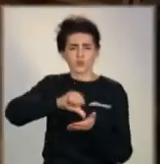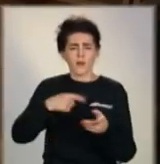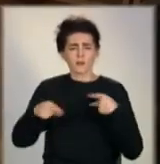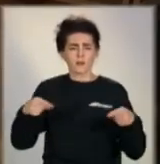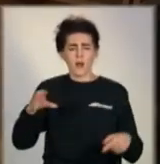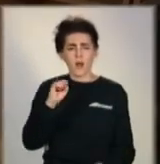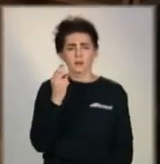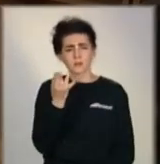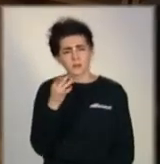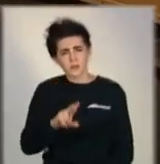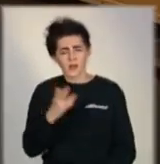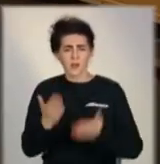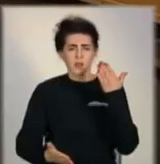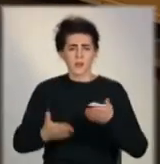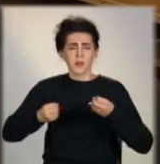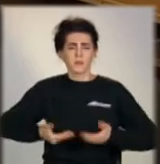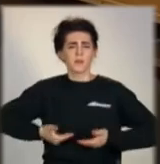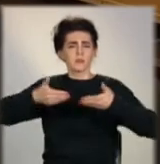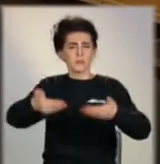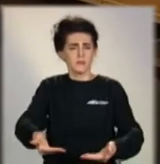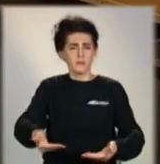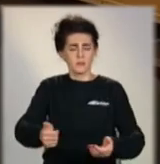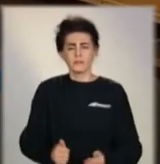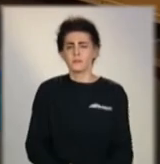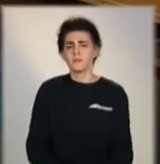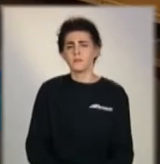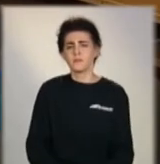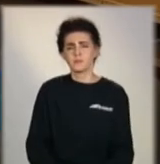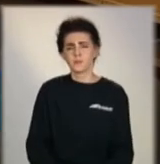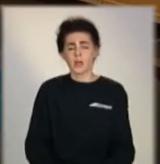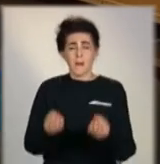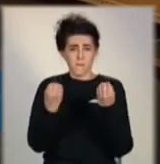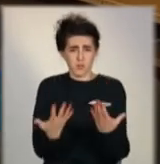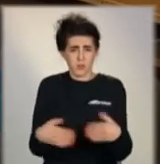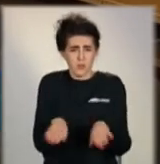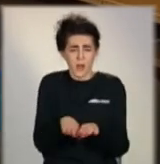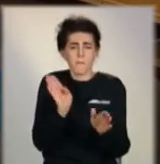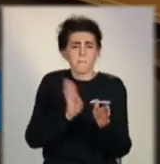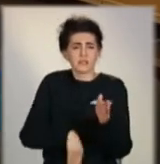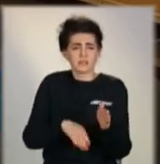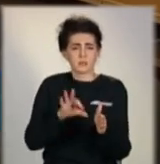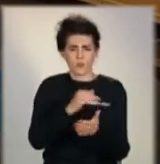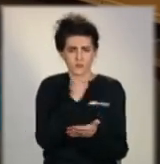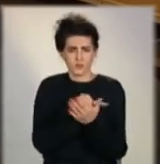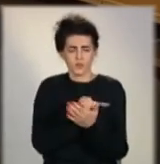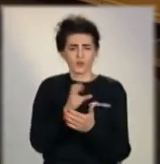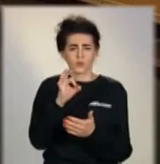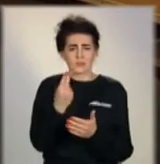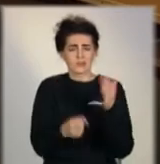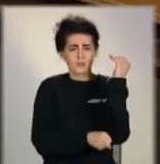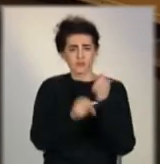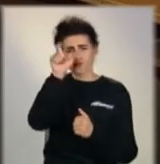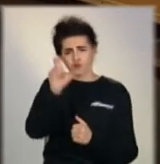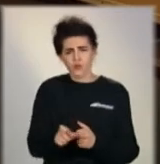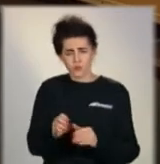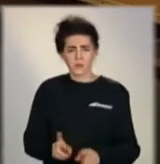акціях чи пропозиціях. Нікому просто так, без відповідного обращення, соціальний працівник від